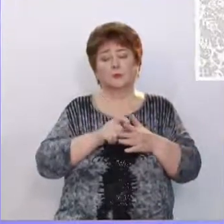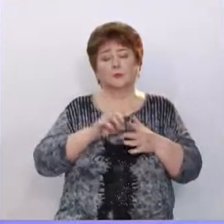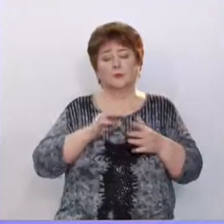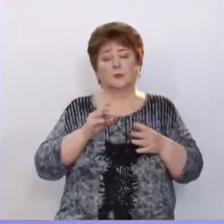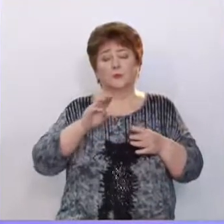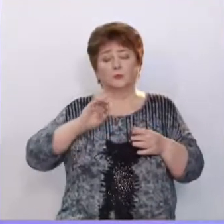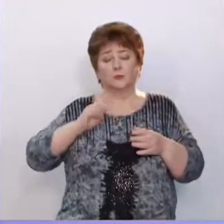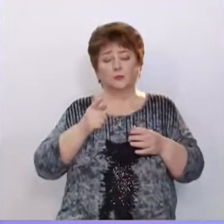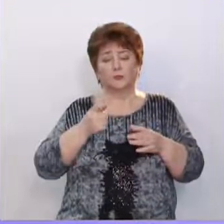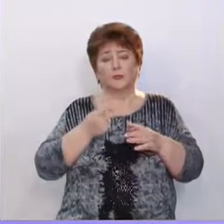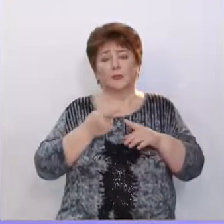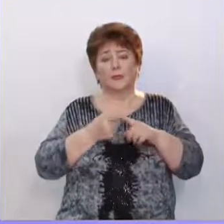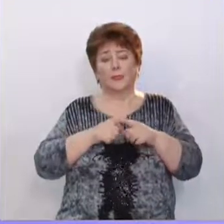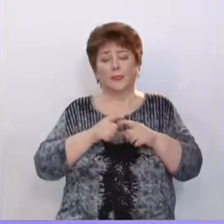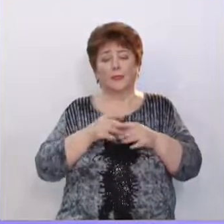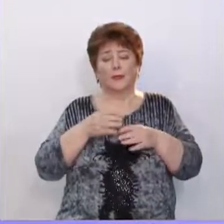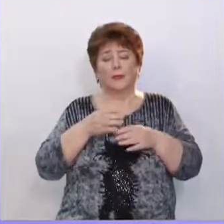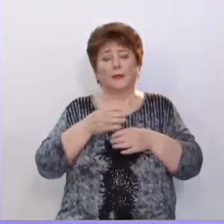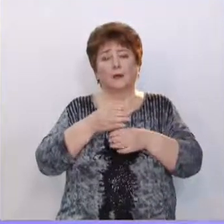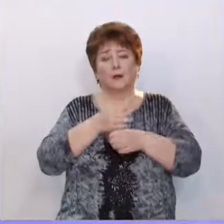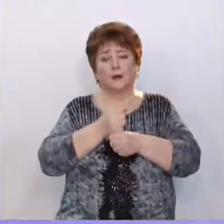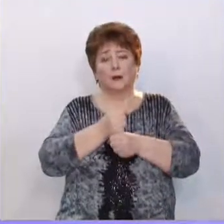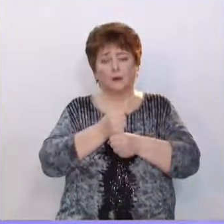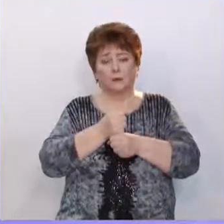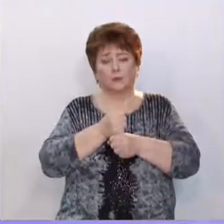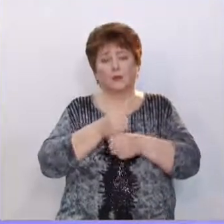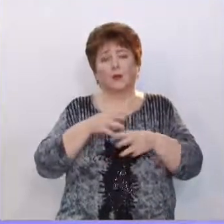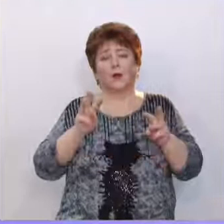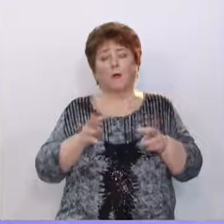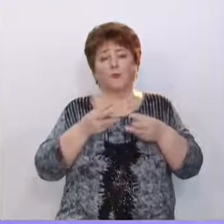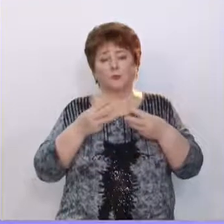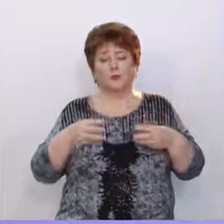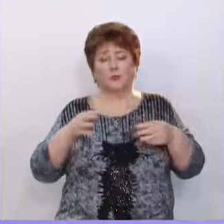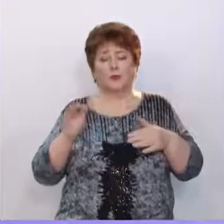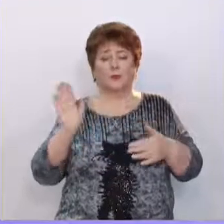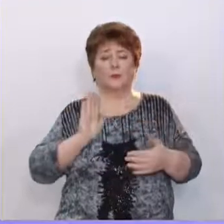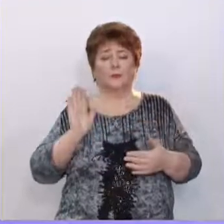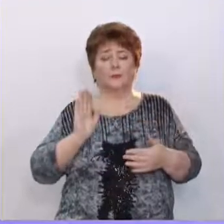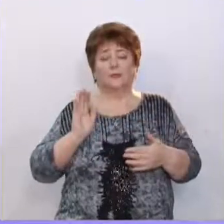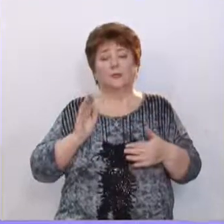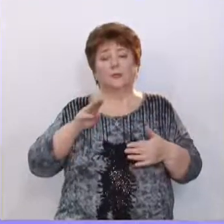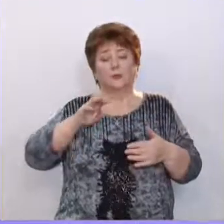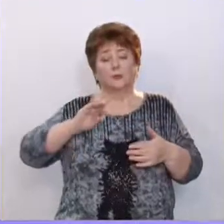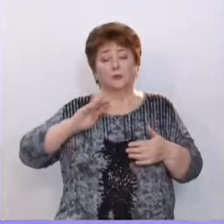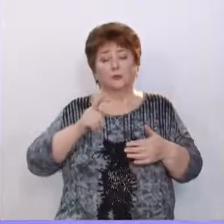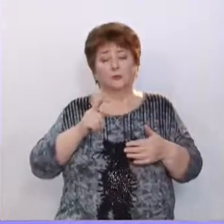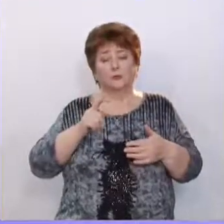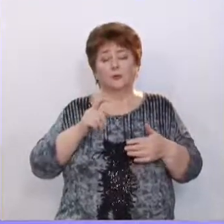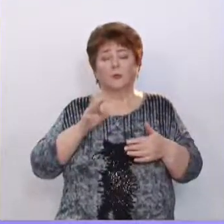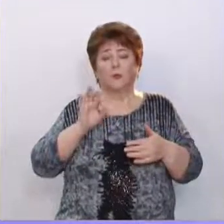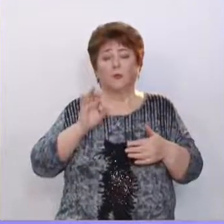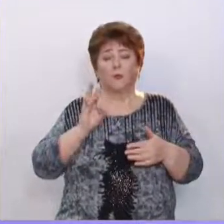тушь – это короткое торжественное музыкальное приветствие. Тушь – он